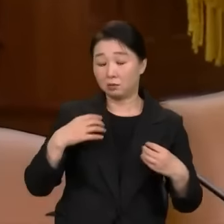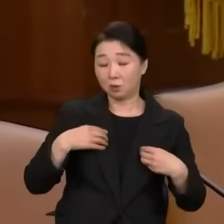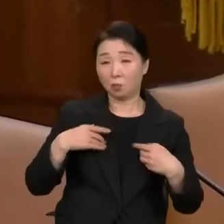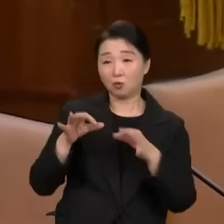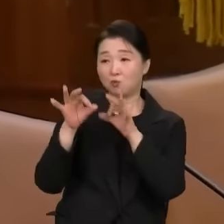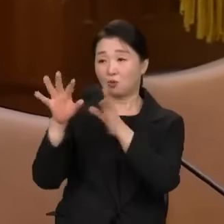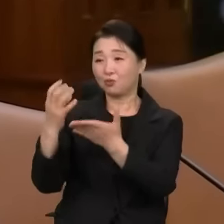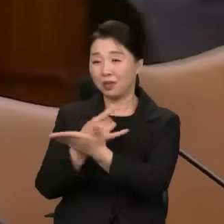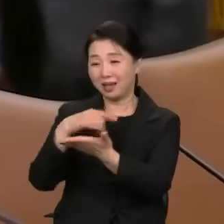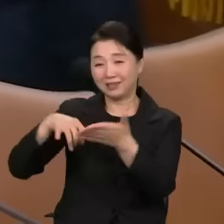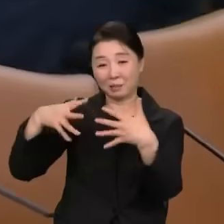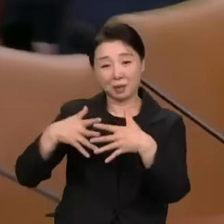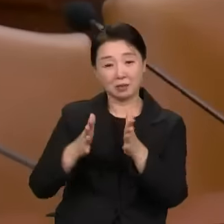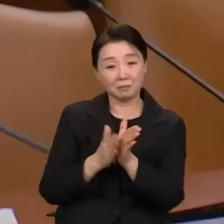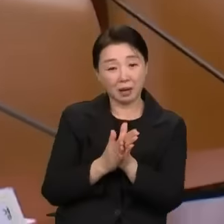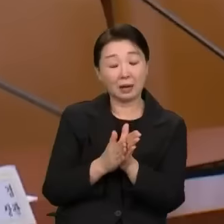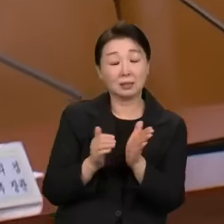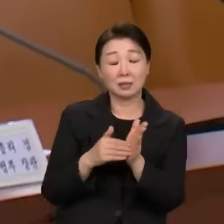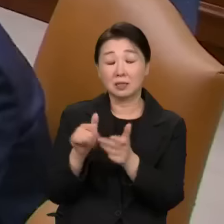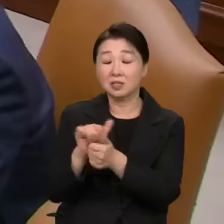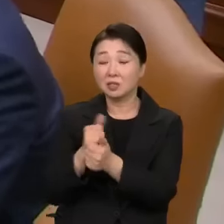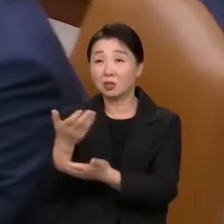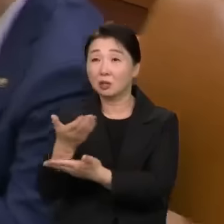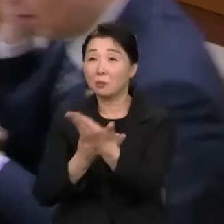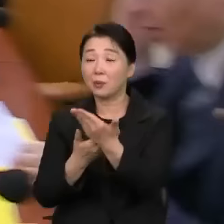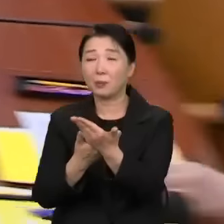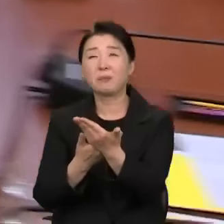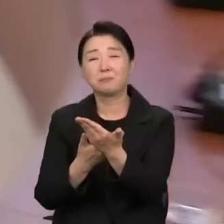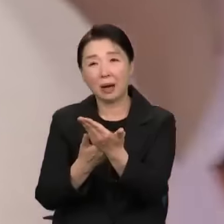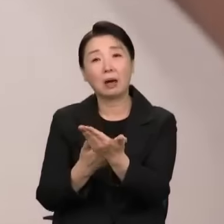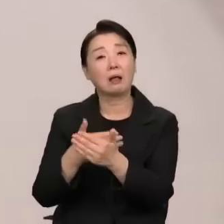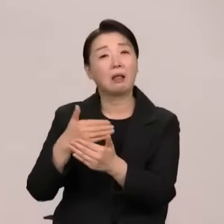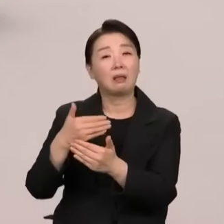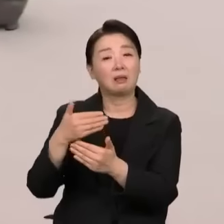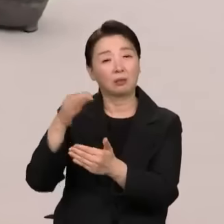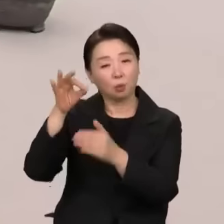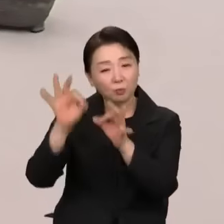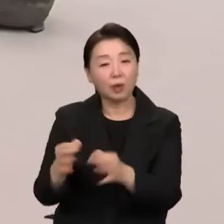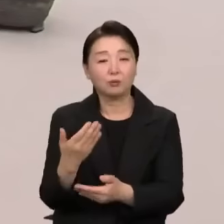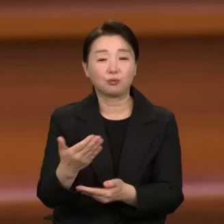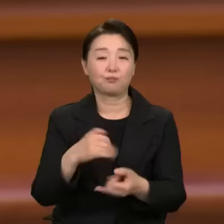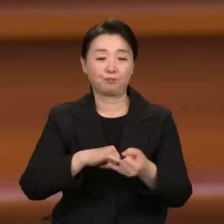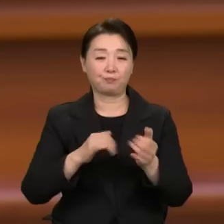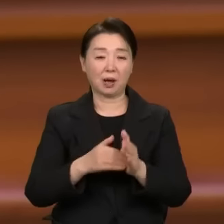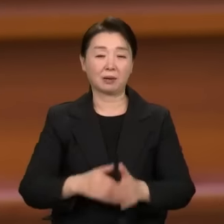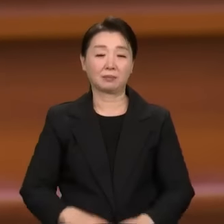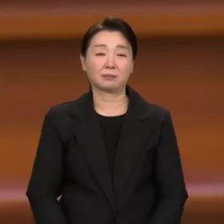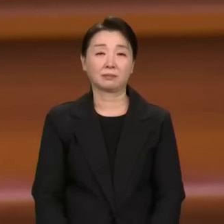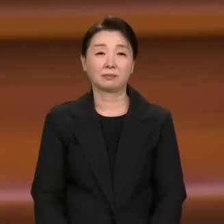폐지되더라도 예정대로 증권거래 세율을 인하한다 입장입니다 JTBC